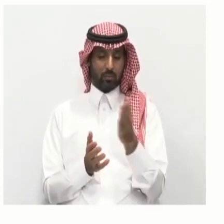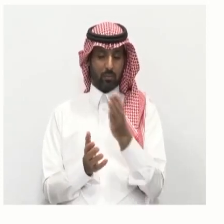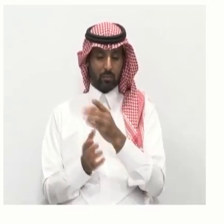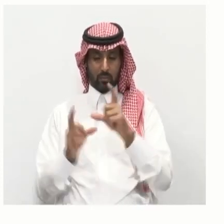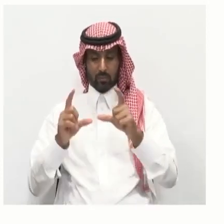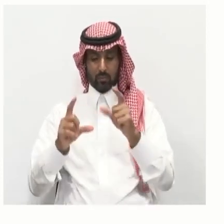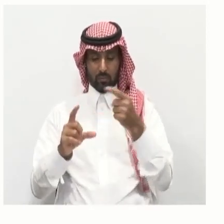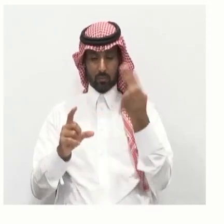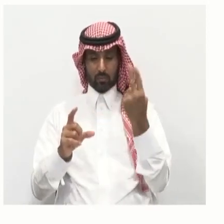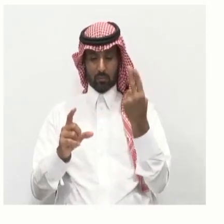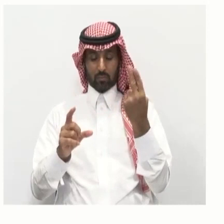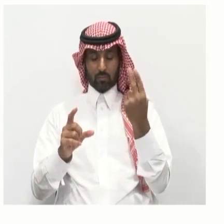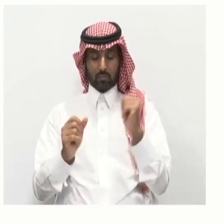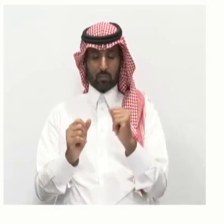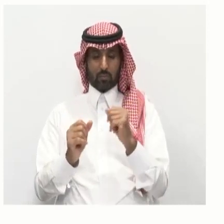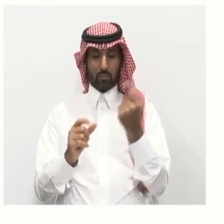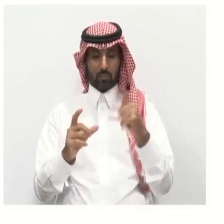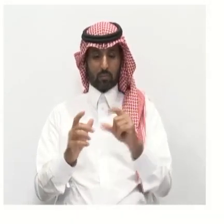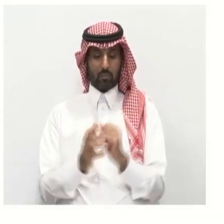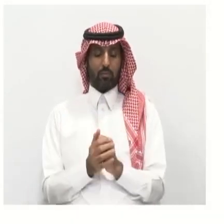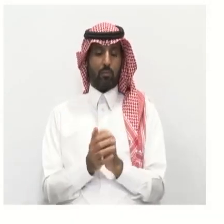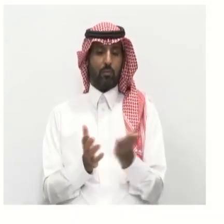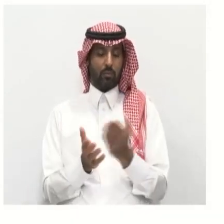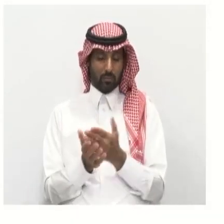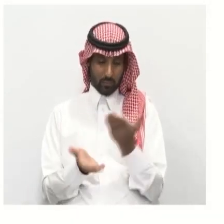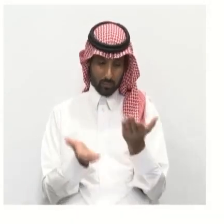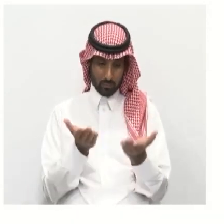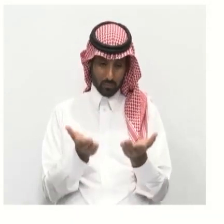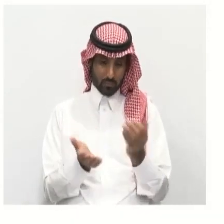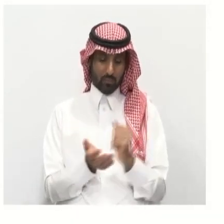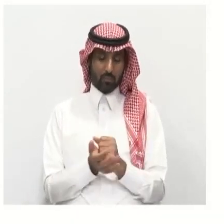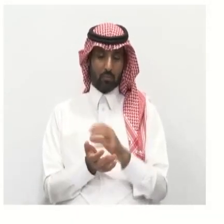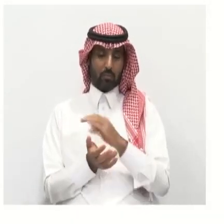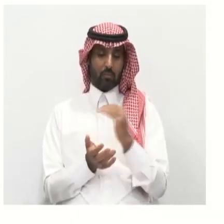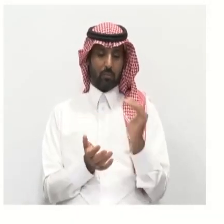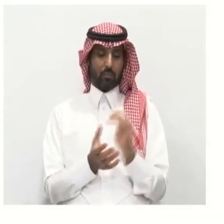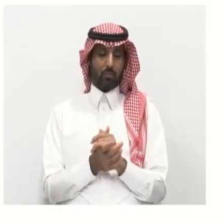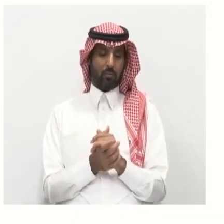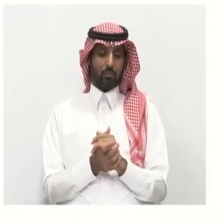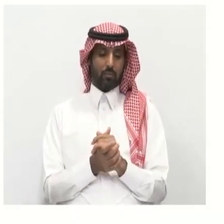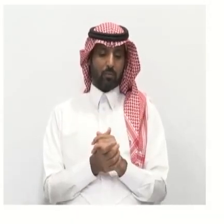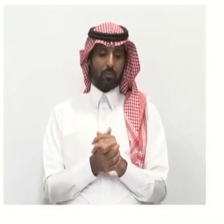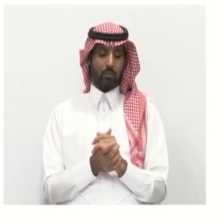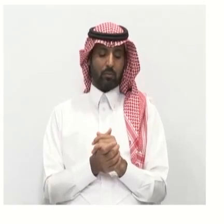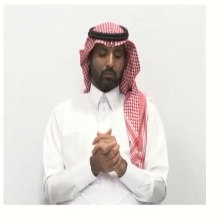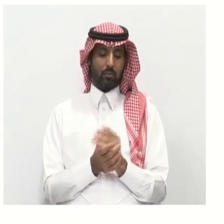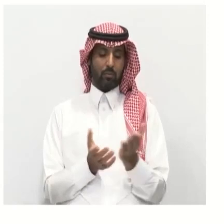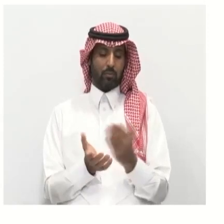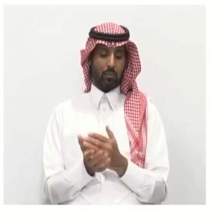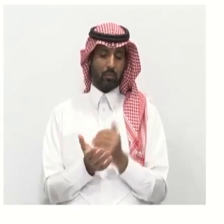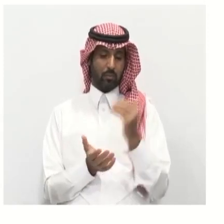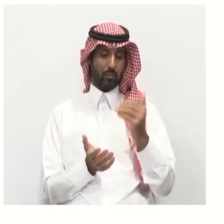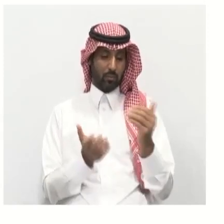شكل ايش على شكل اثنين على شكل اثنين وكذا انا وزنت المعادله وكذا انا وزنت المعادله الان